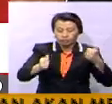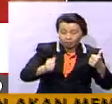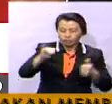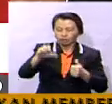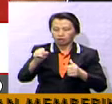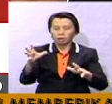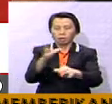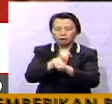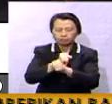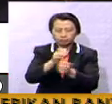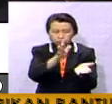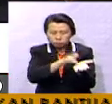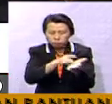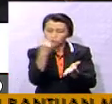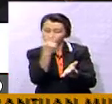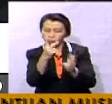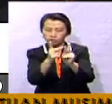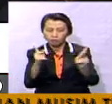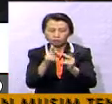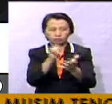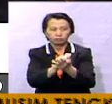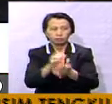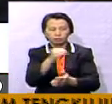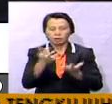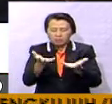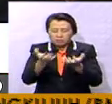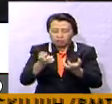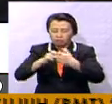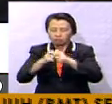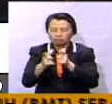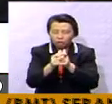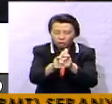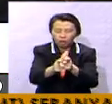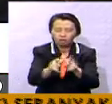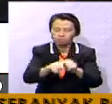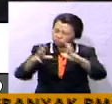kesempatan terhadap situasi di kedua-dua kawasan itu. Selain mahu isu pelarian